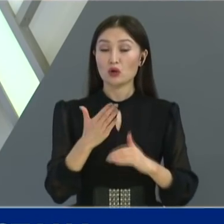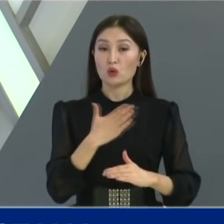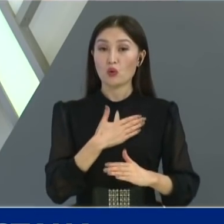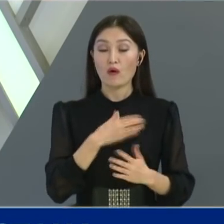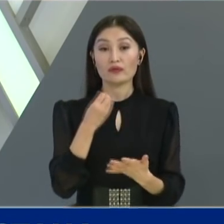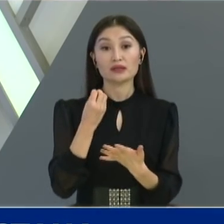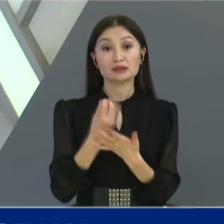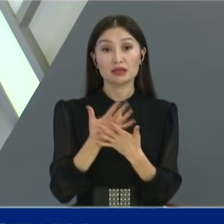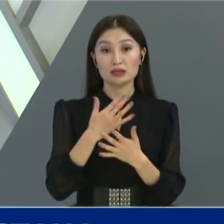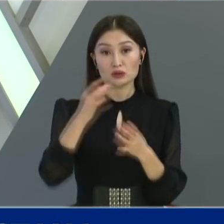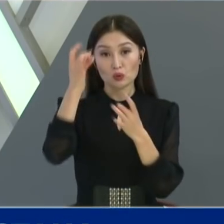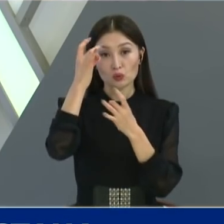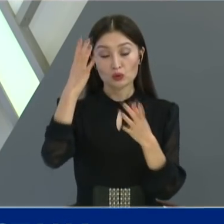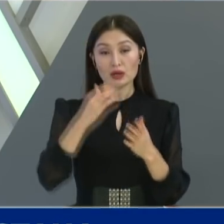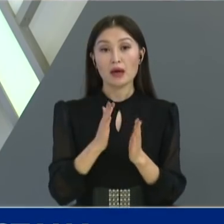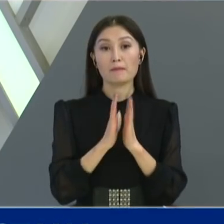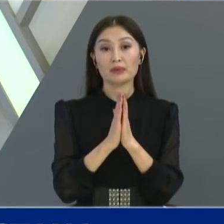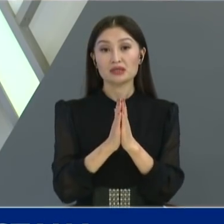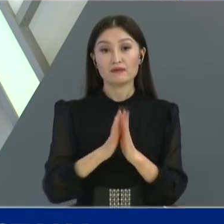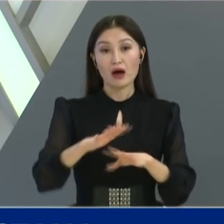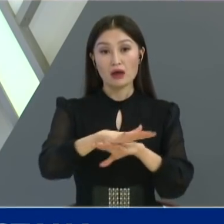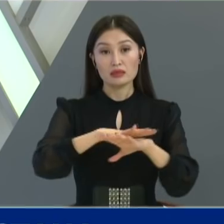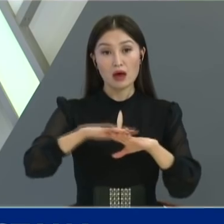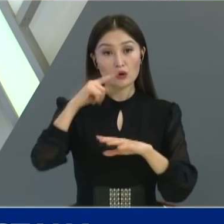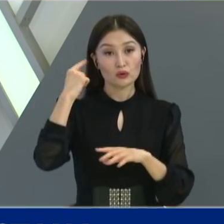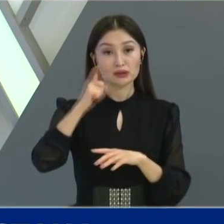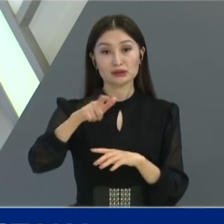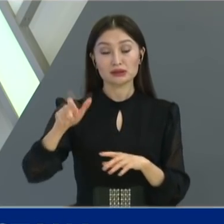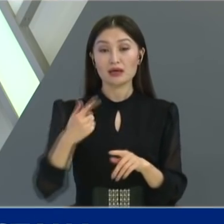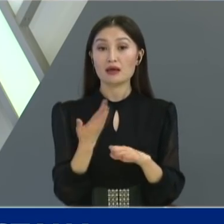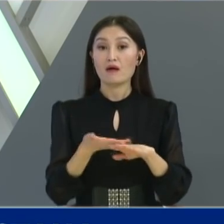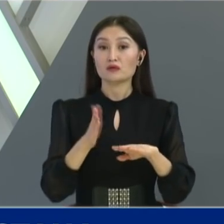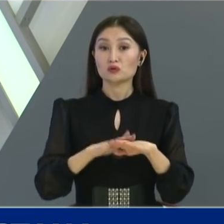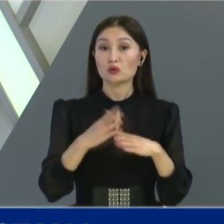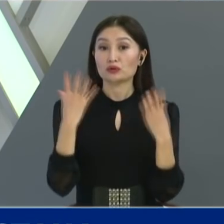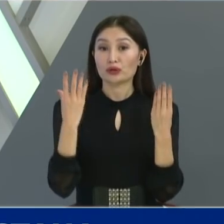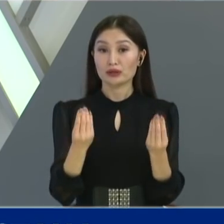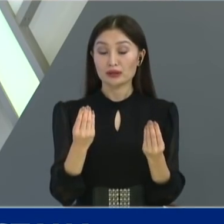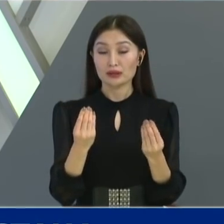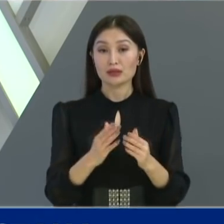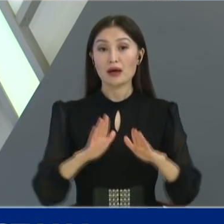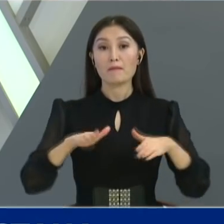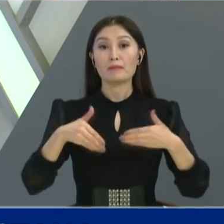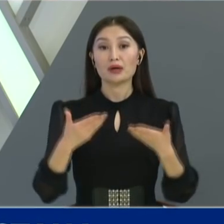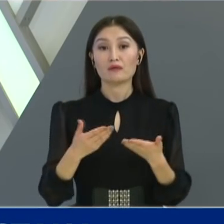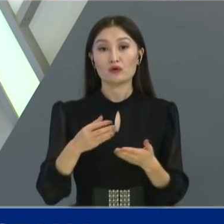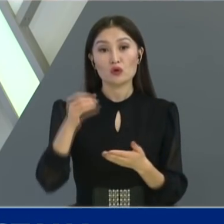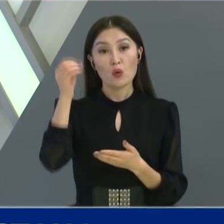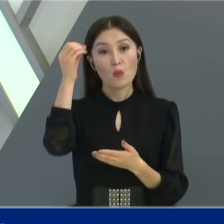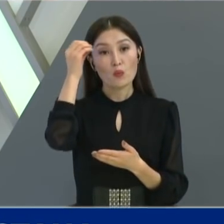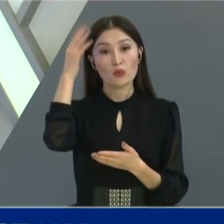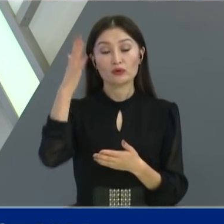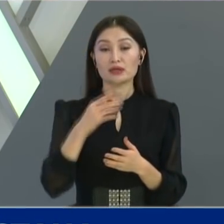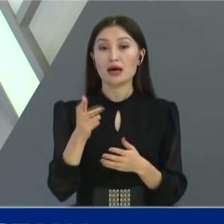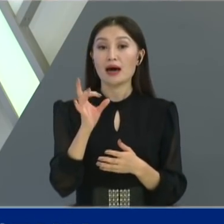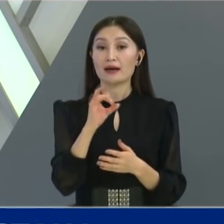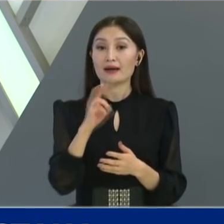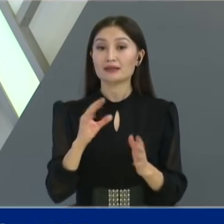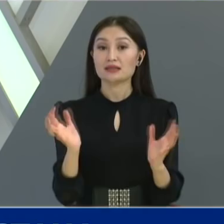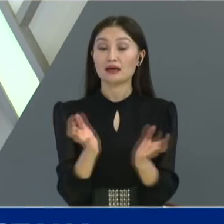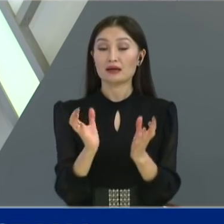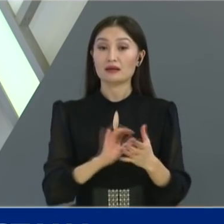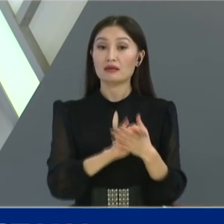духовных ценностей, призываем народ Кыргызстана в эти сложные дни проявить присущую ему мудрость ради сохранения мира